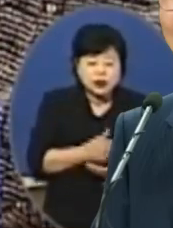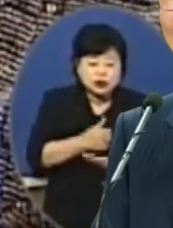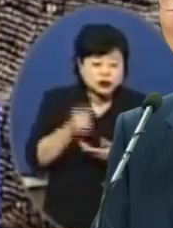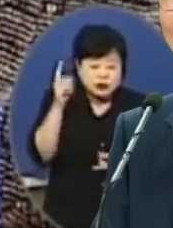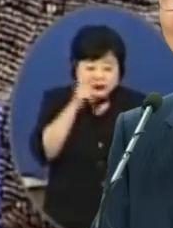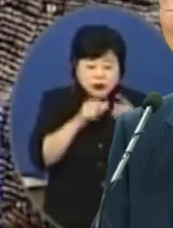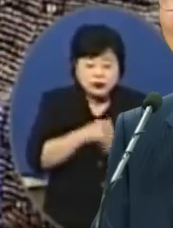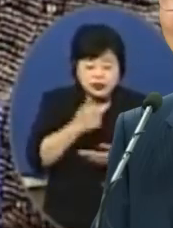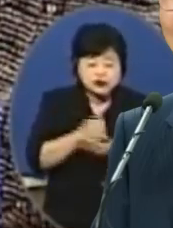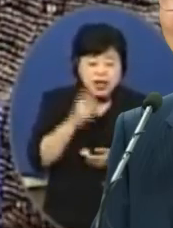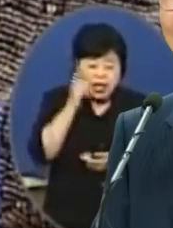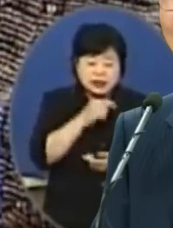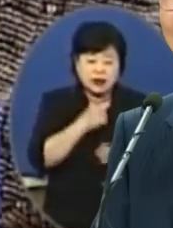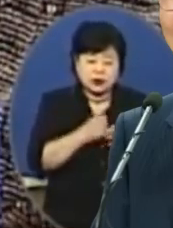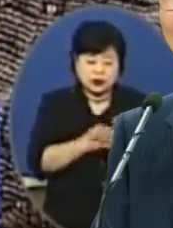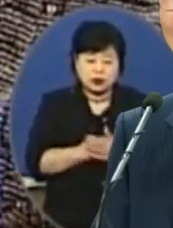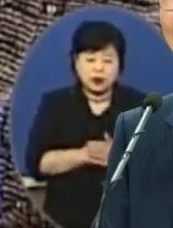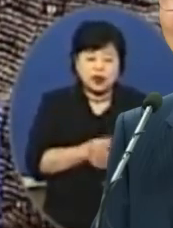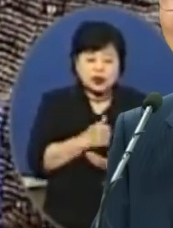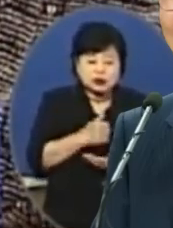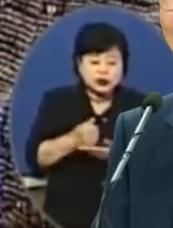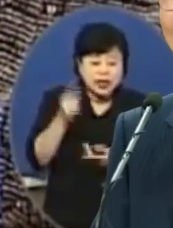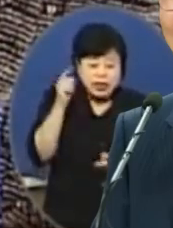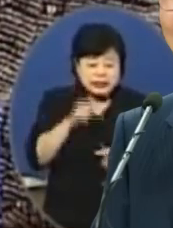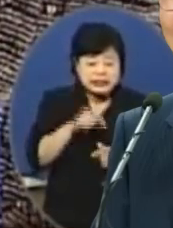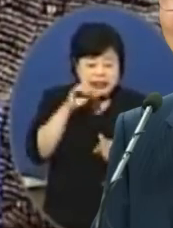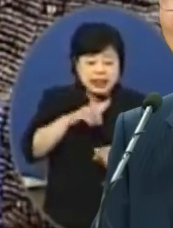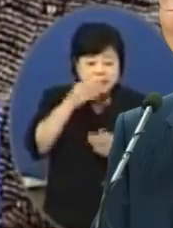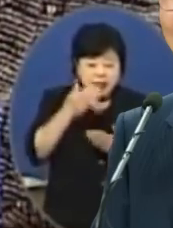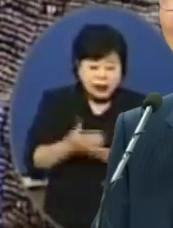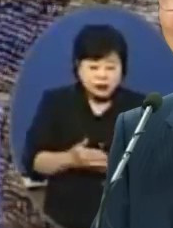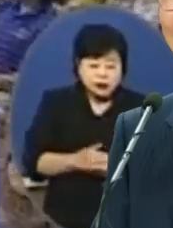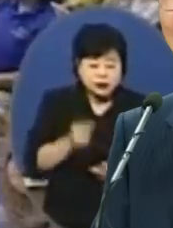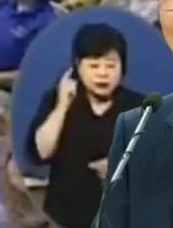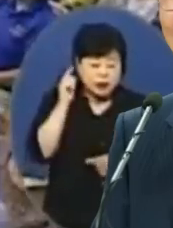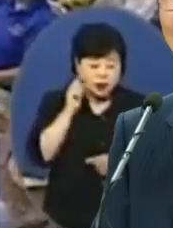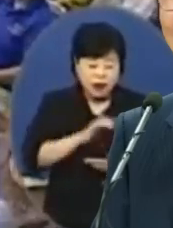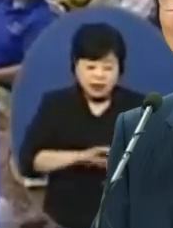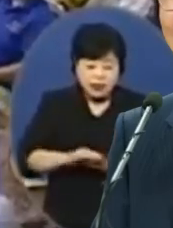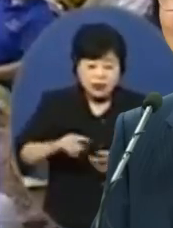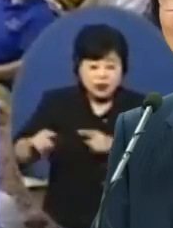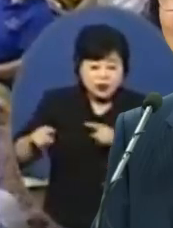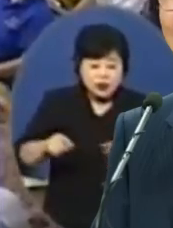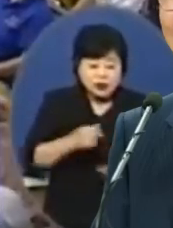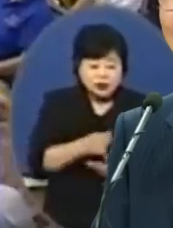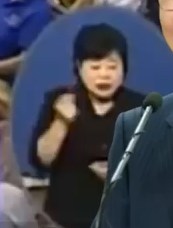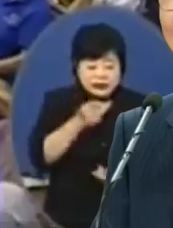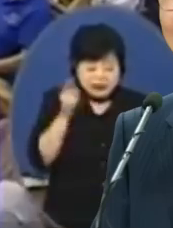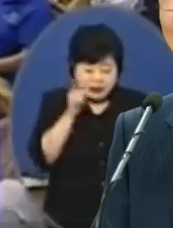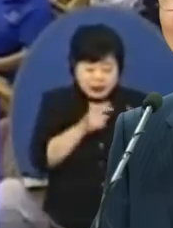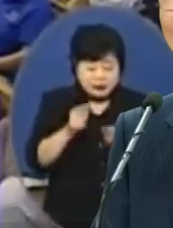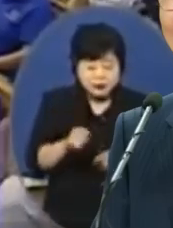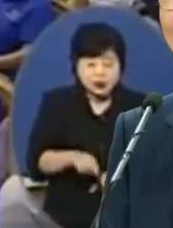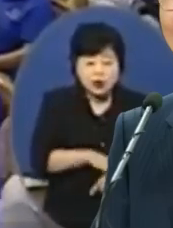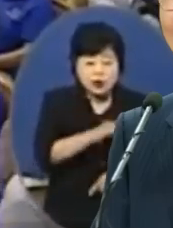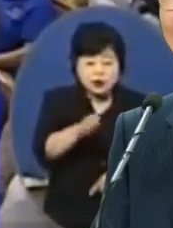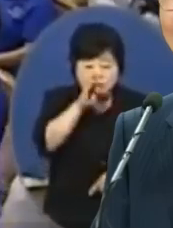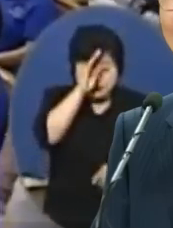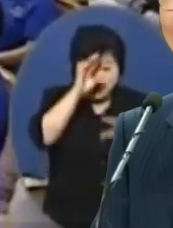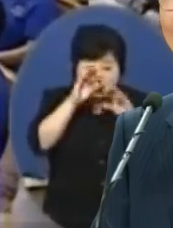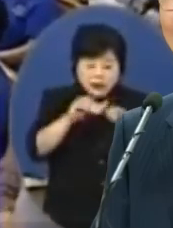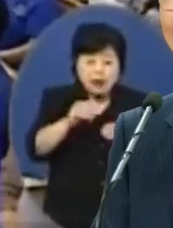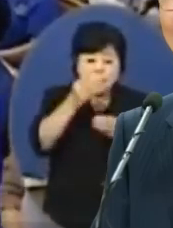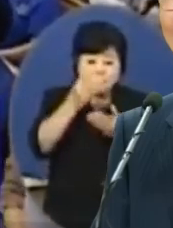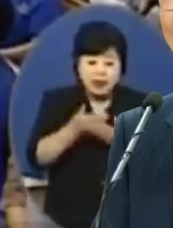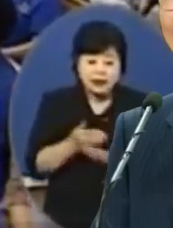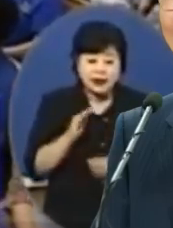그가 상함은 우리의 죄악 때문이라. 그가 징계를 받음으로 우리는 평화를 누리고 그가 채찍에 맞음으로 우리는